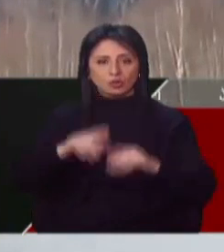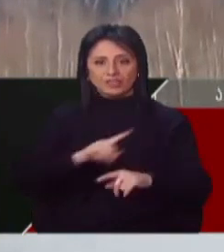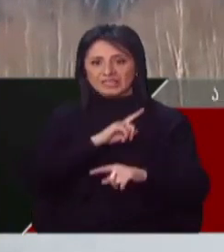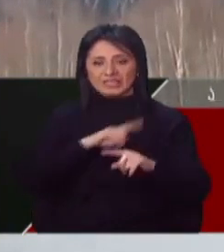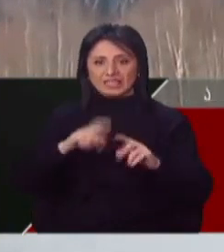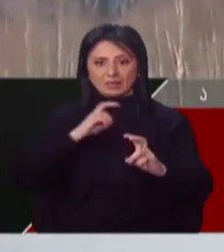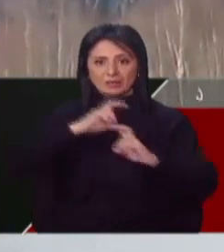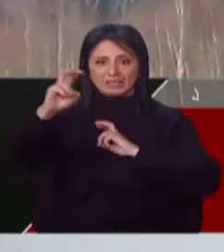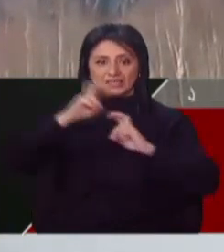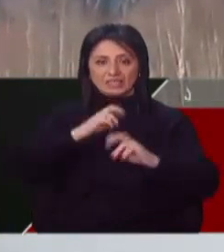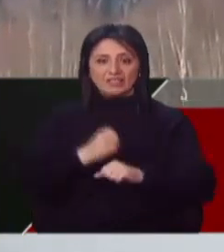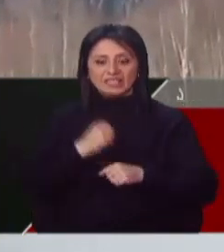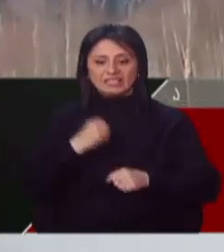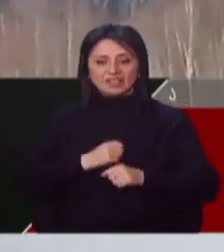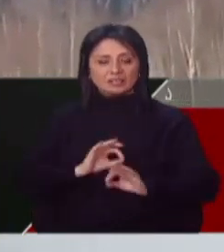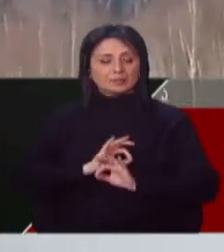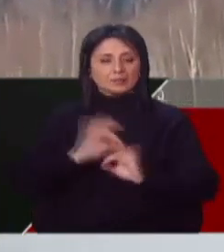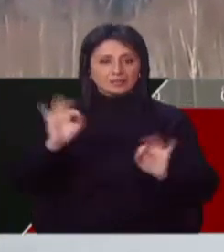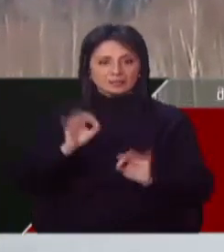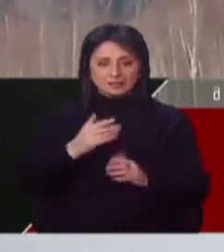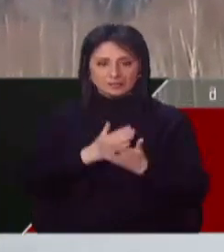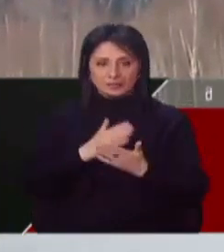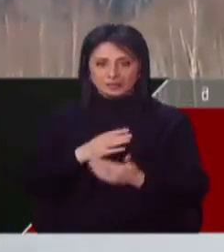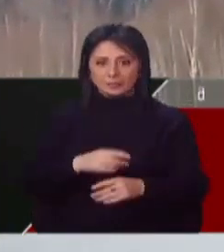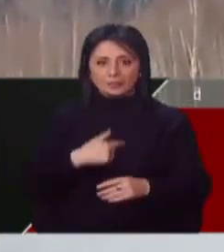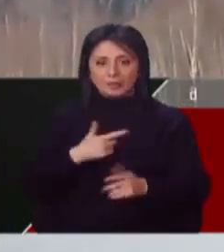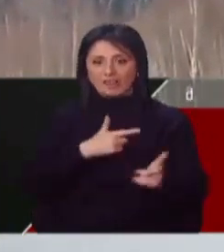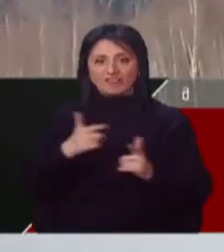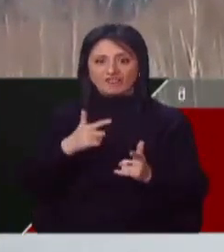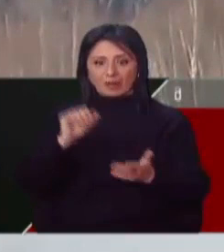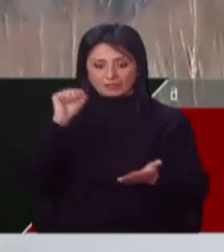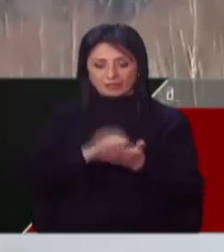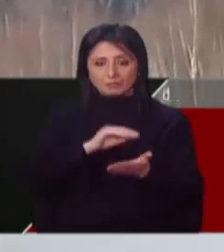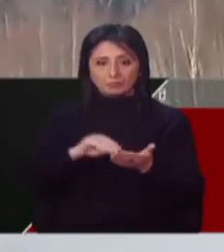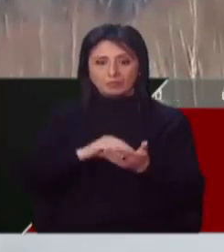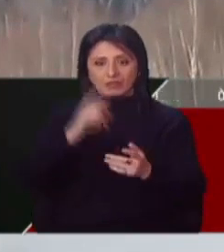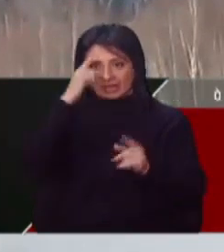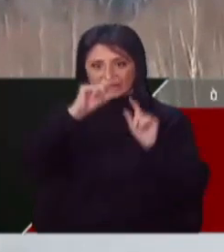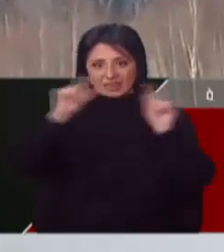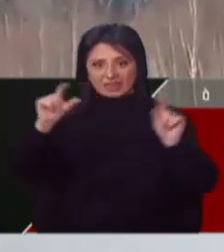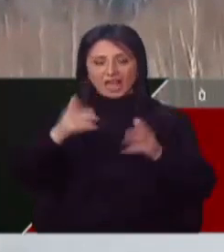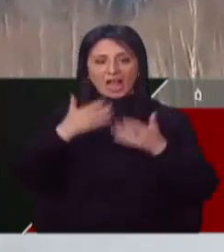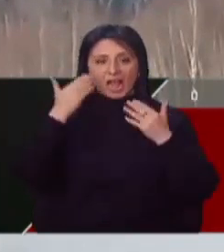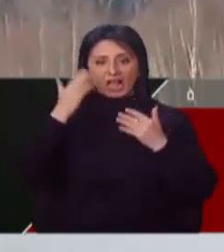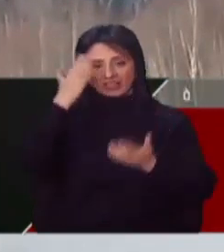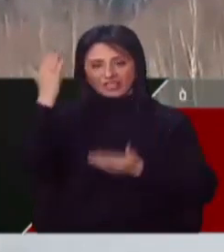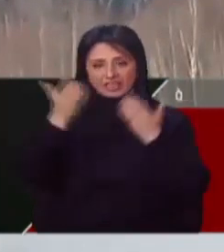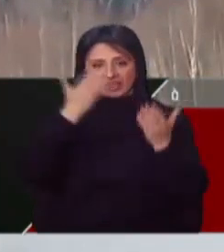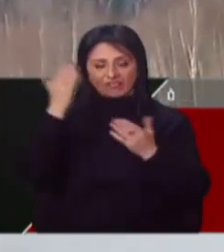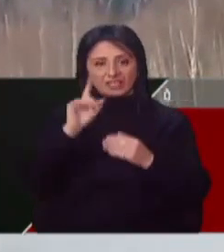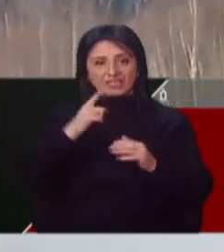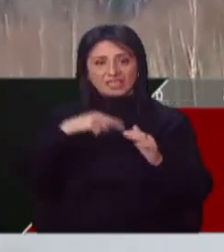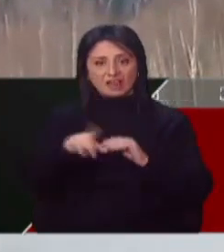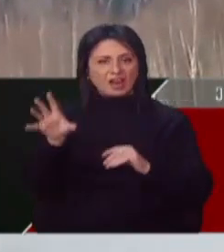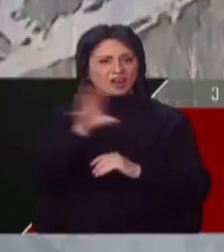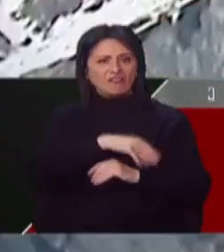სწრაფი საბაგიროა. სვანეთში საოცარი გამოცდილება მივიღე. მე ვამზადებ სტატიას, რომლის სათაურის იქნება ადვილი თავგადასავალი, რადგან